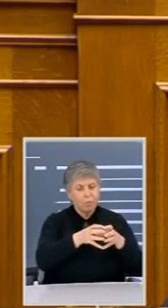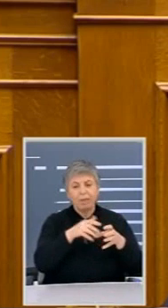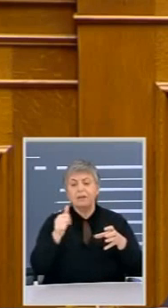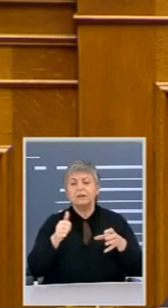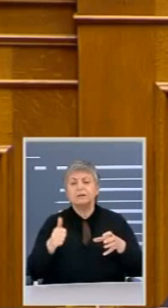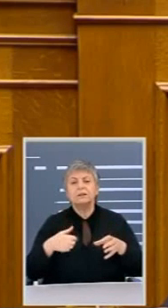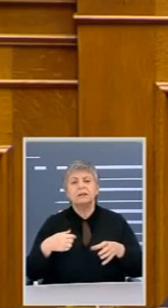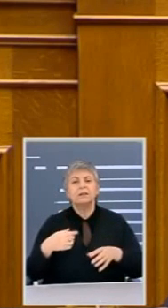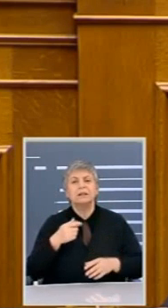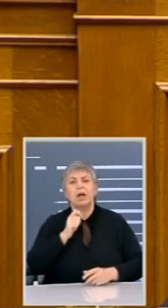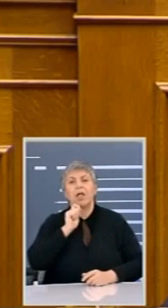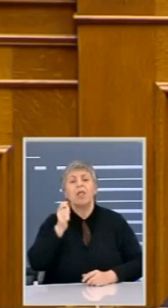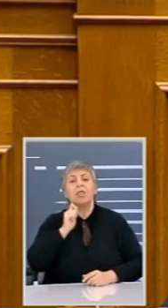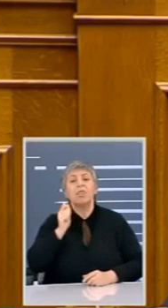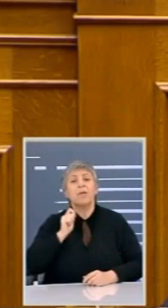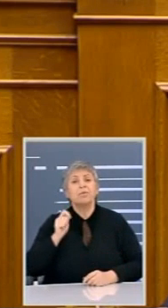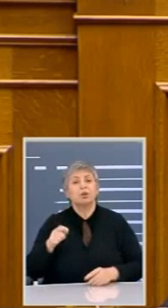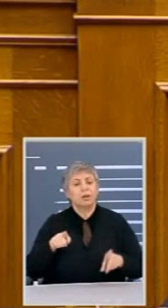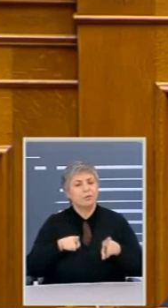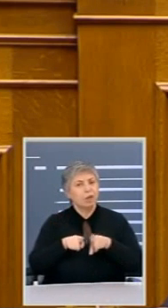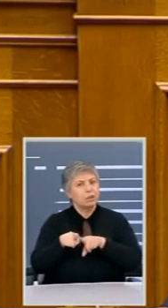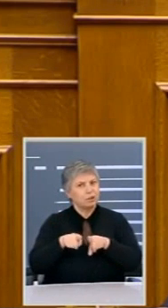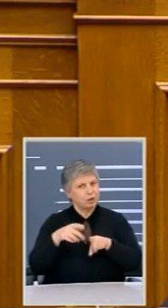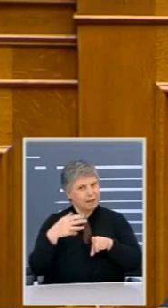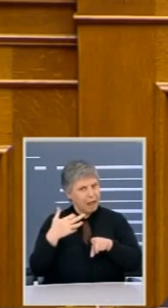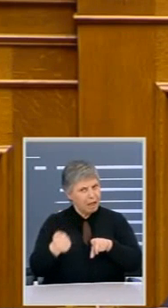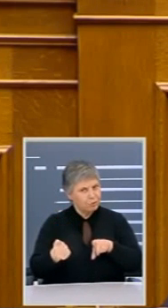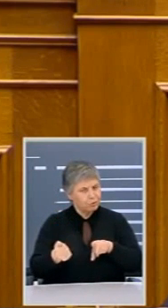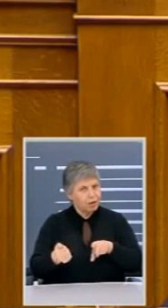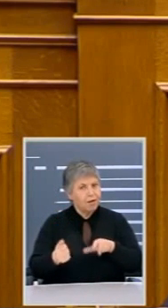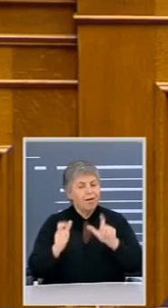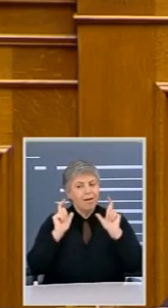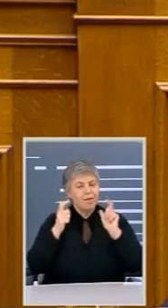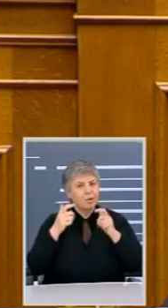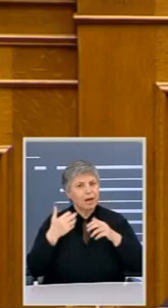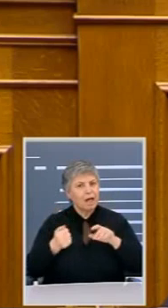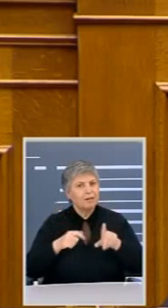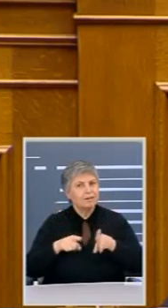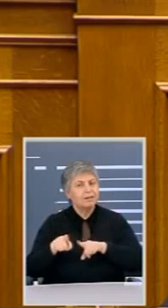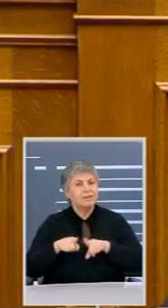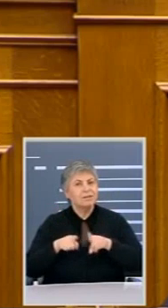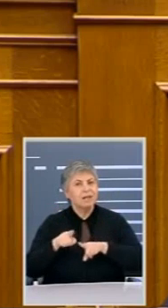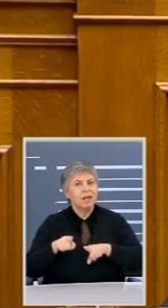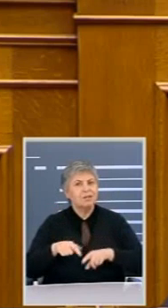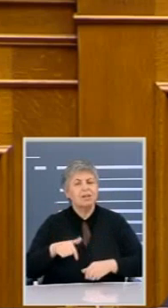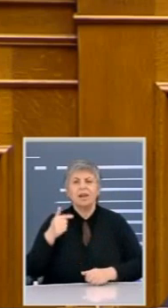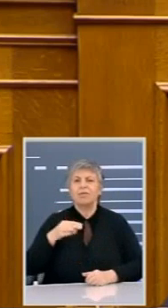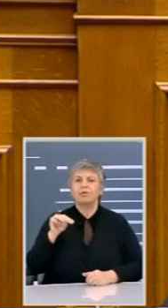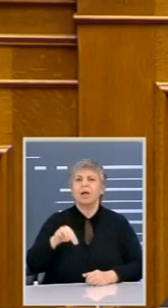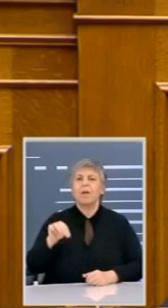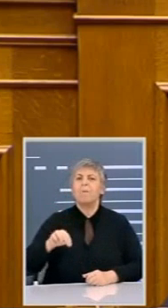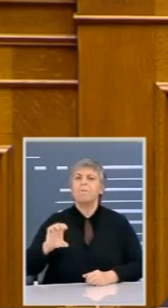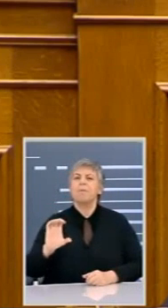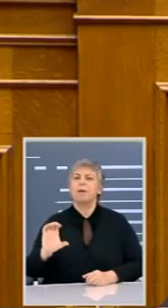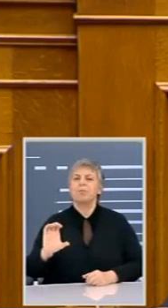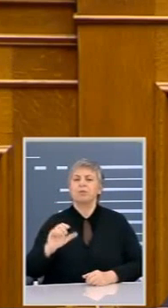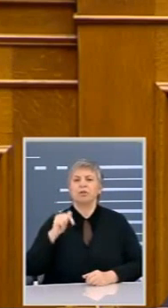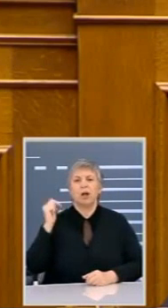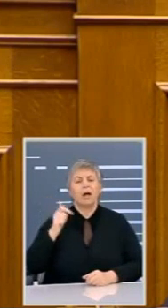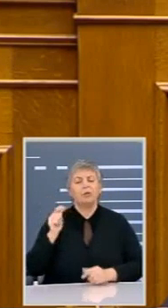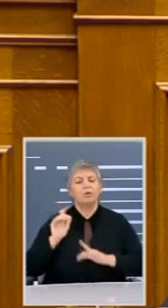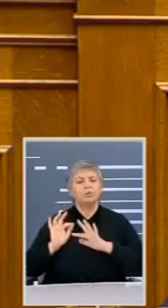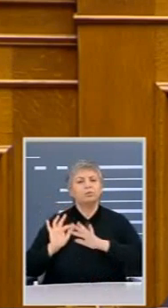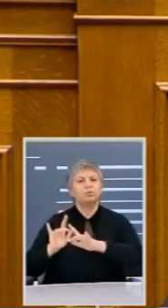δημοσιογραφικών οργανισμών με τη δημοκρατία. Τα μέσα μαζικής ενημέρωσης διαθέτουν τεράστια δύναμη να επηρεάζουν τη θέληση και τη γνώμη του